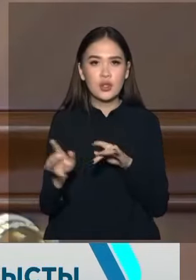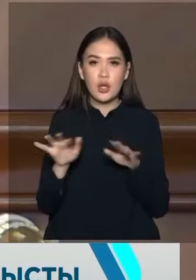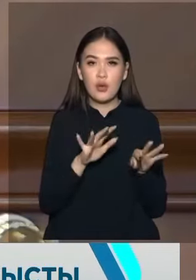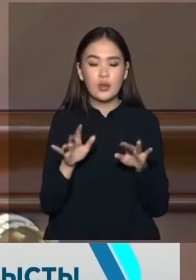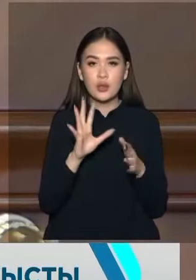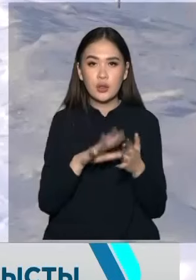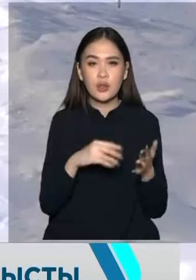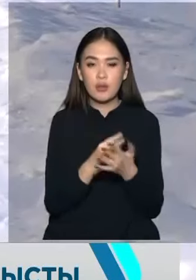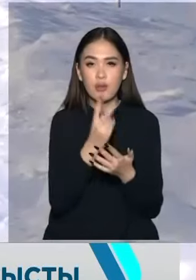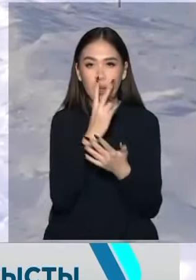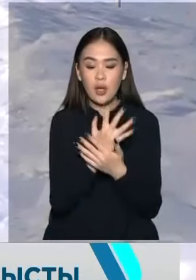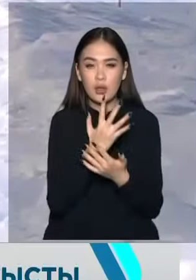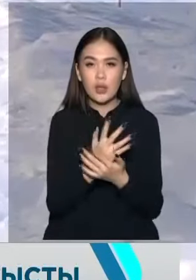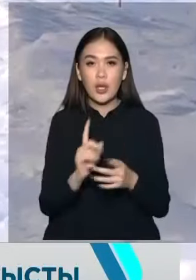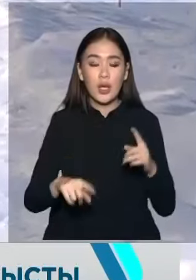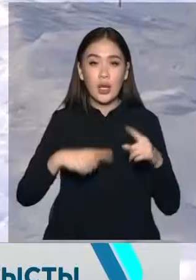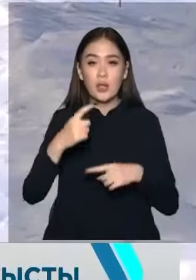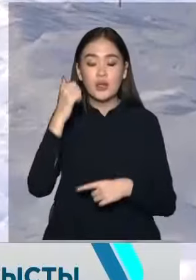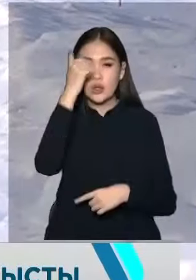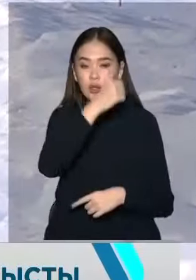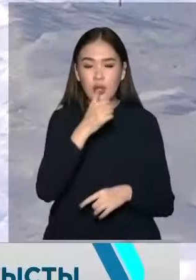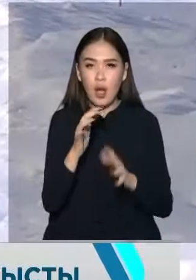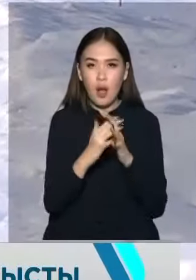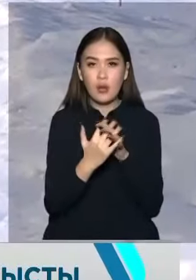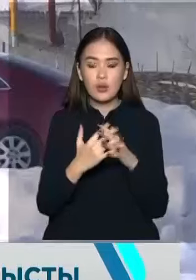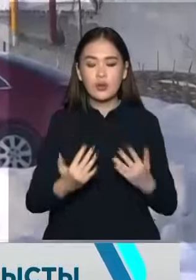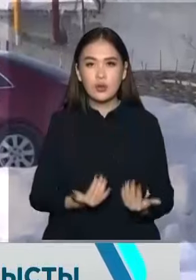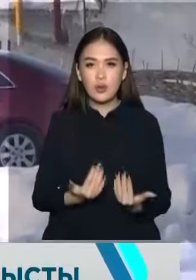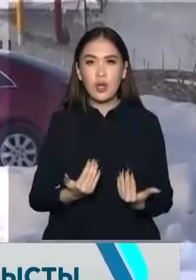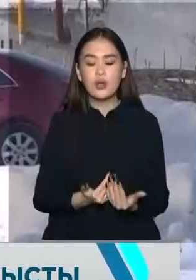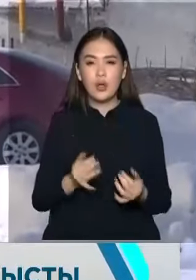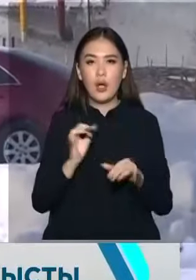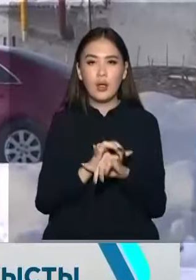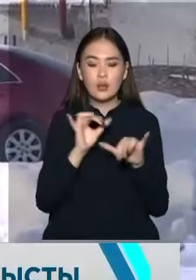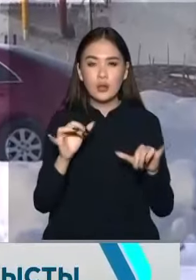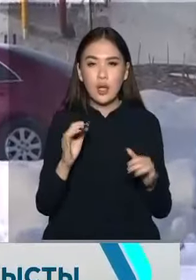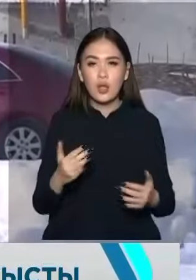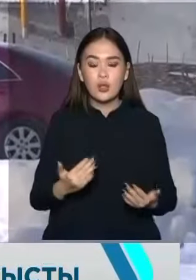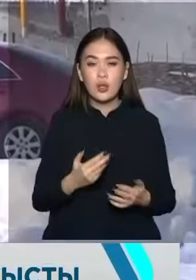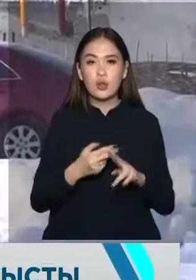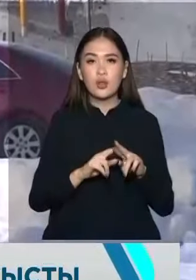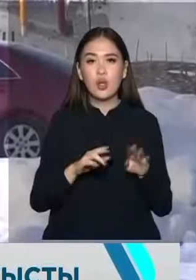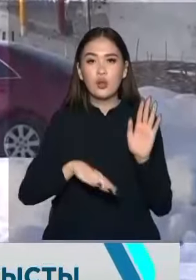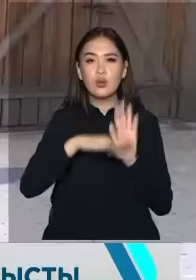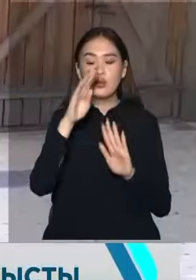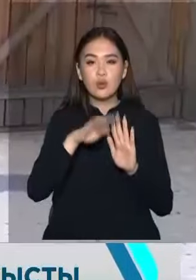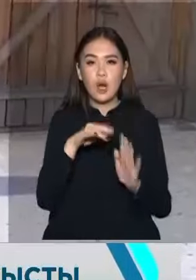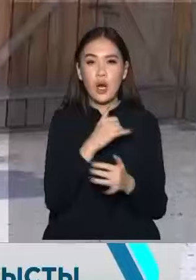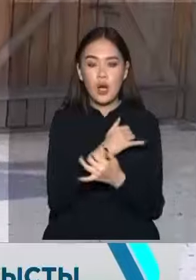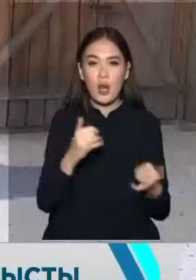де ширата түсу керек. Келесі жыл ауыл тұрғындарының әл-ауқатын арттыруға және тұрмыс сапасын жақсартуға